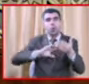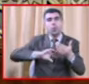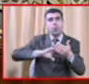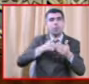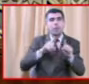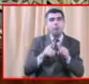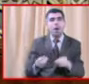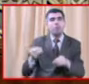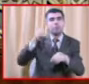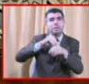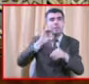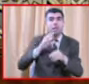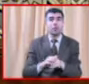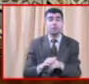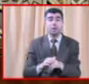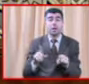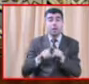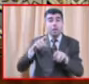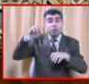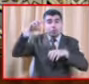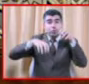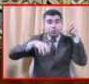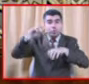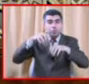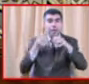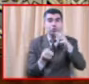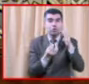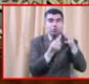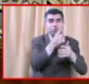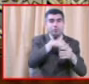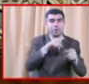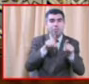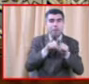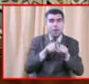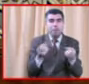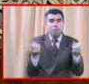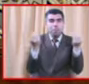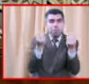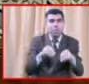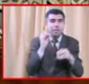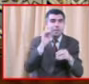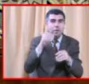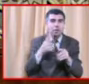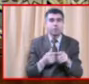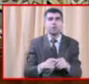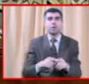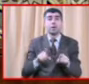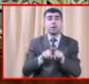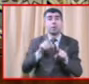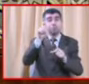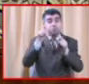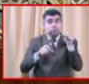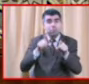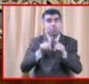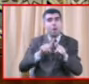وحدة الموضوع، ويتعلق الأمر بالفيضانات التي شهدتها بعض أقاليم المملكة. لذلك أقترح على السيدات والسادة النواب طرحها